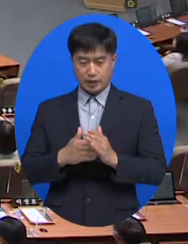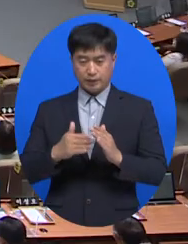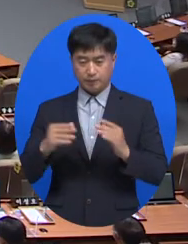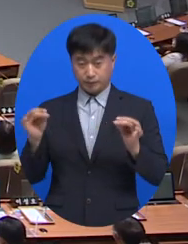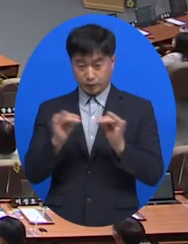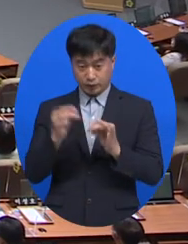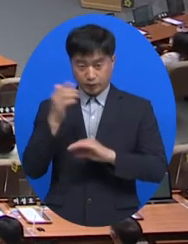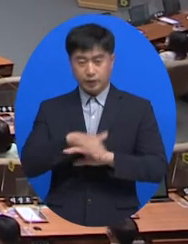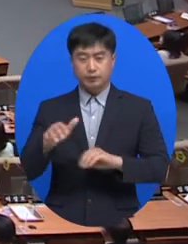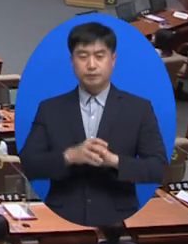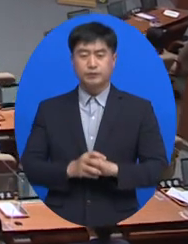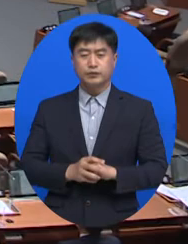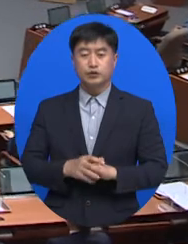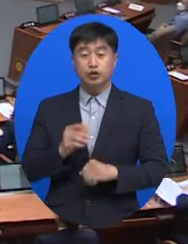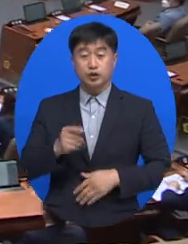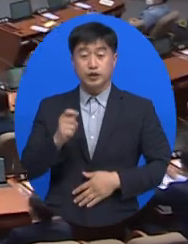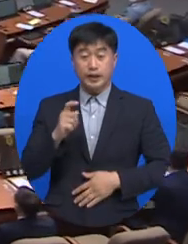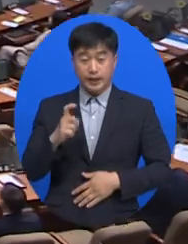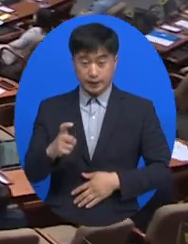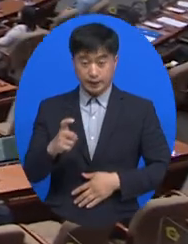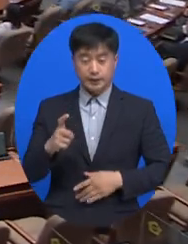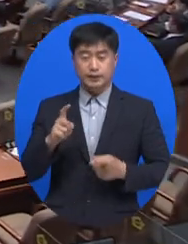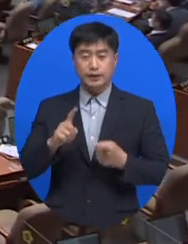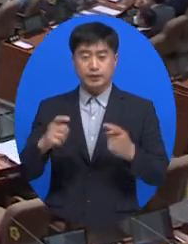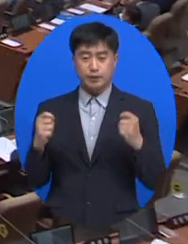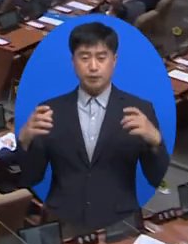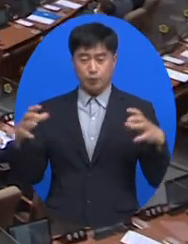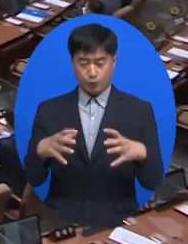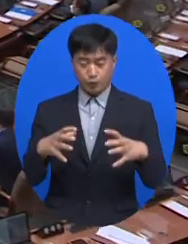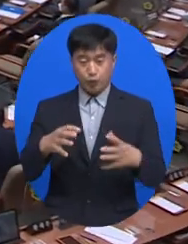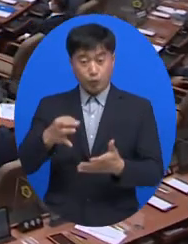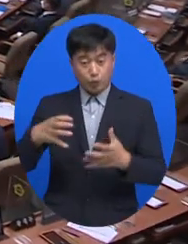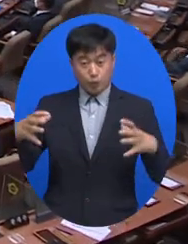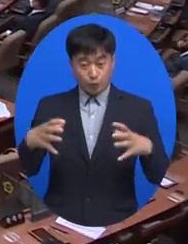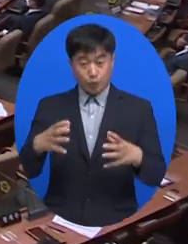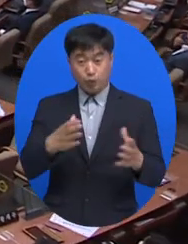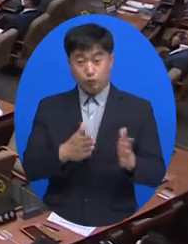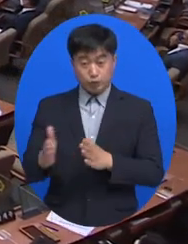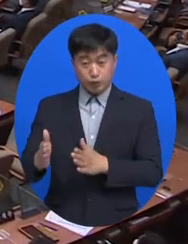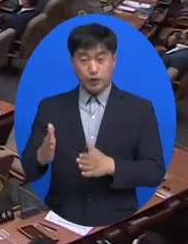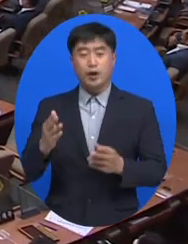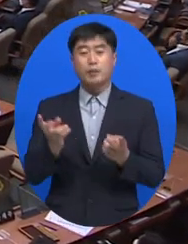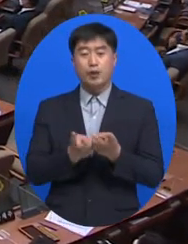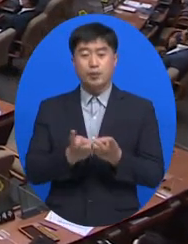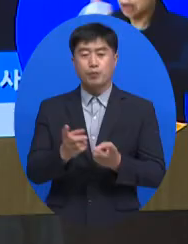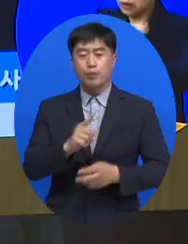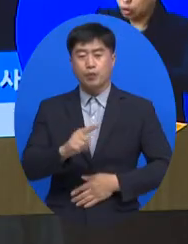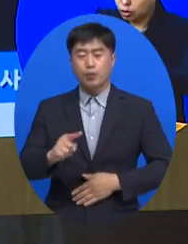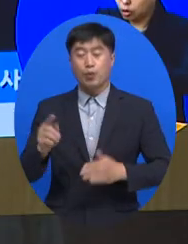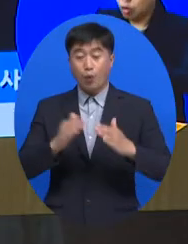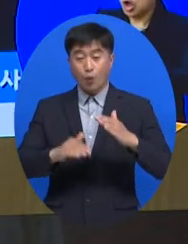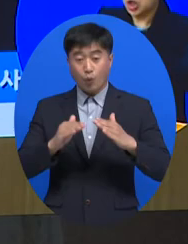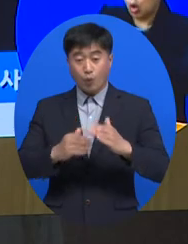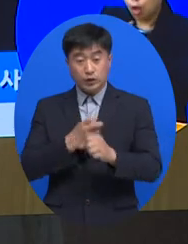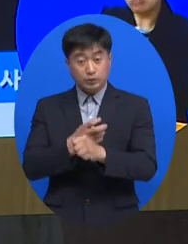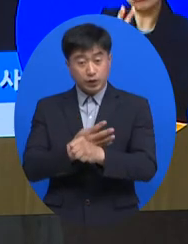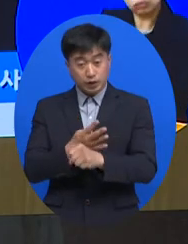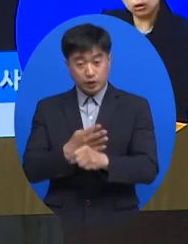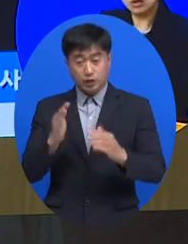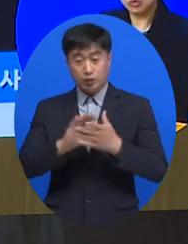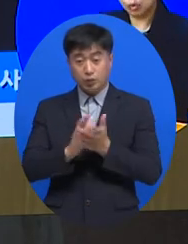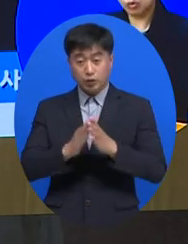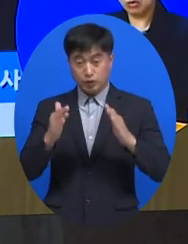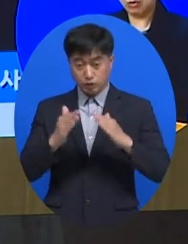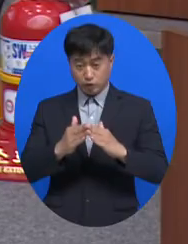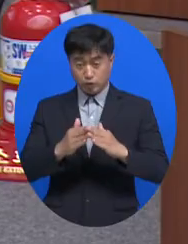노력하겠습니다. 이 밖에도 GTX 공약에 대한 협력 방안과 재원 마련 방안, 24시간 공공 어린이 심야병원 운영 등